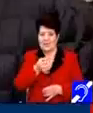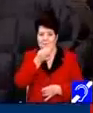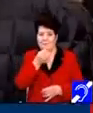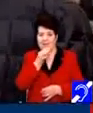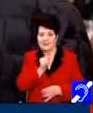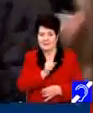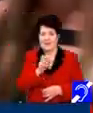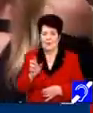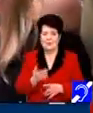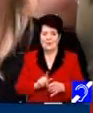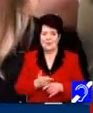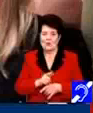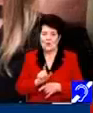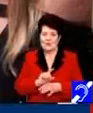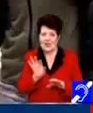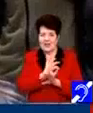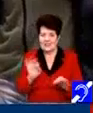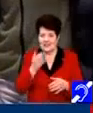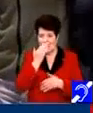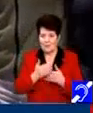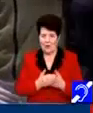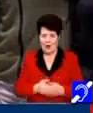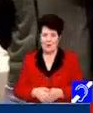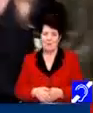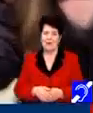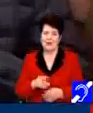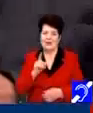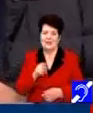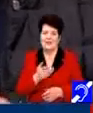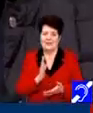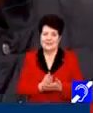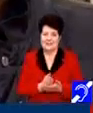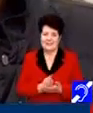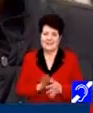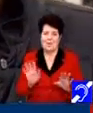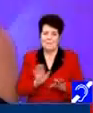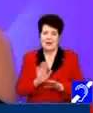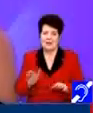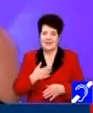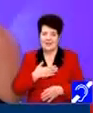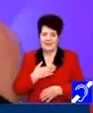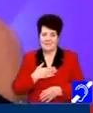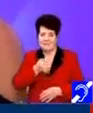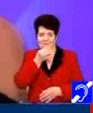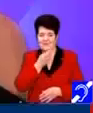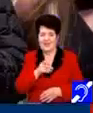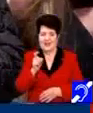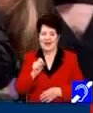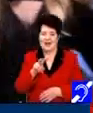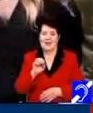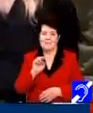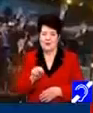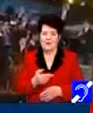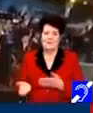Andrea Bocelli și a fost extraordinar să-l văd atât de aproape. Love in Portofino este melodia mea preferată și a arătat bucuria Halep,